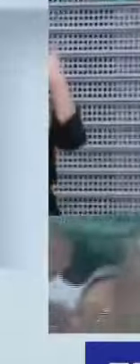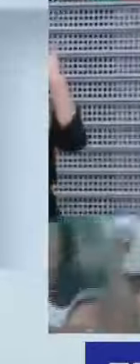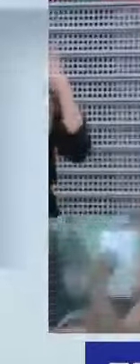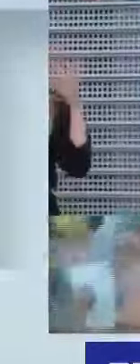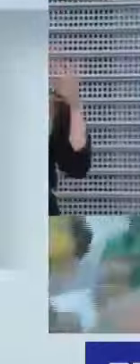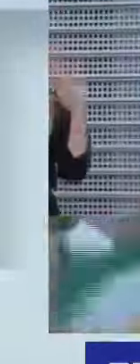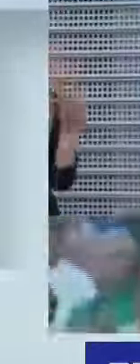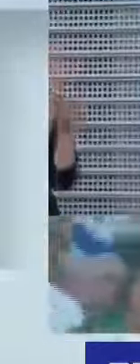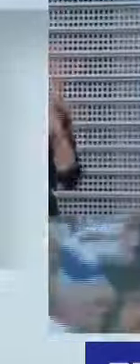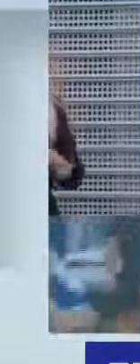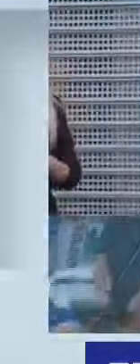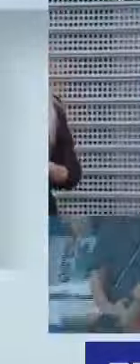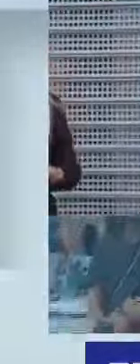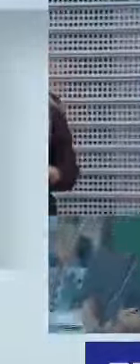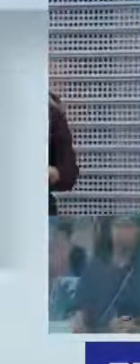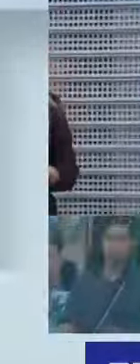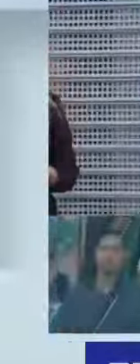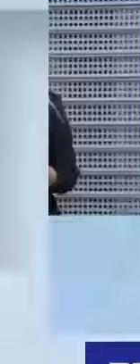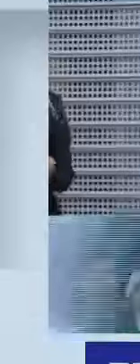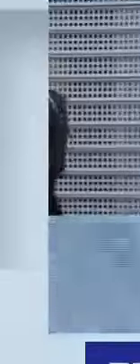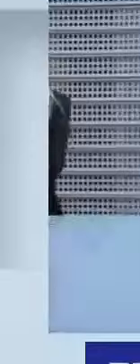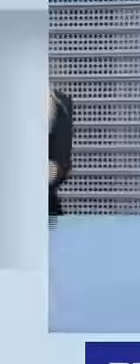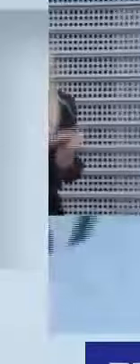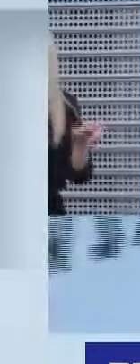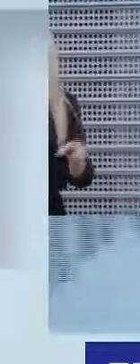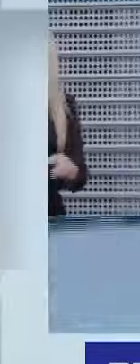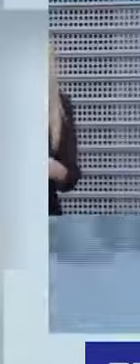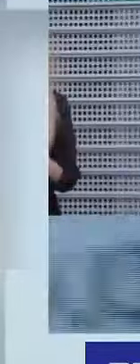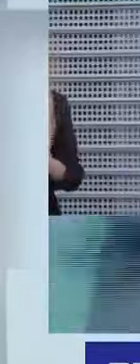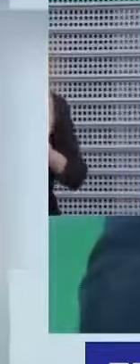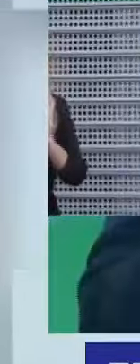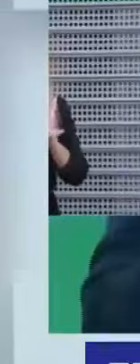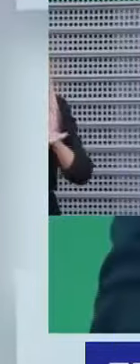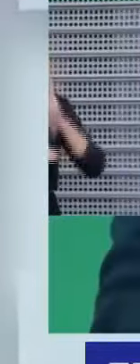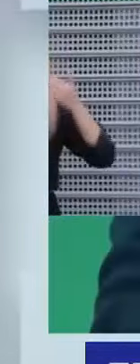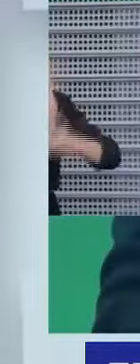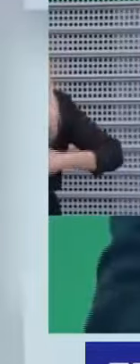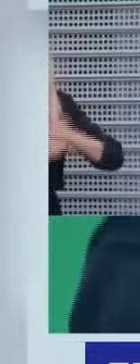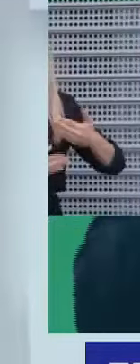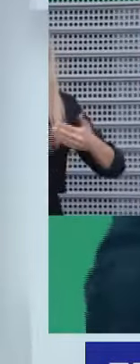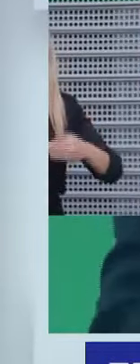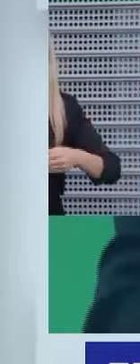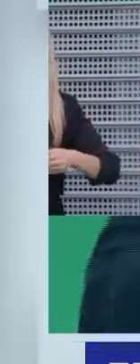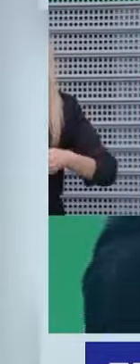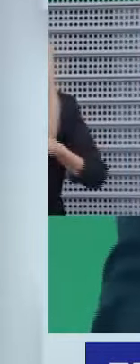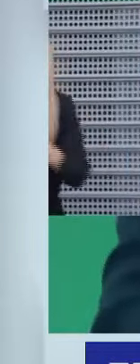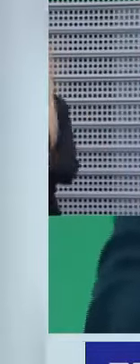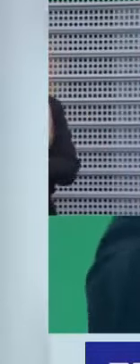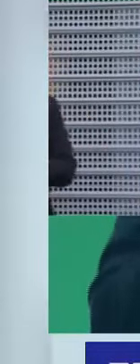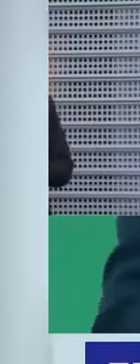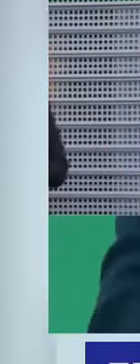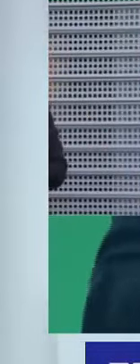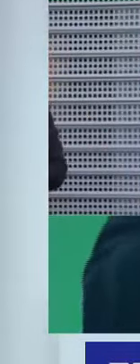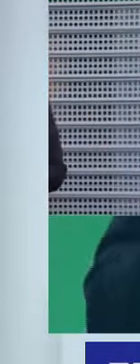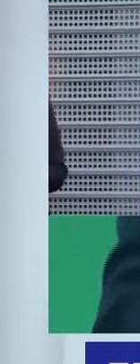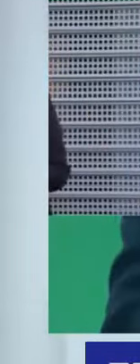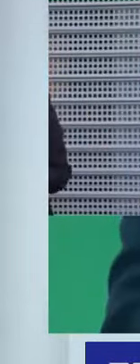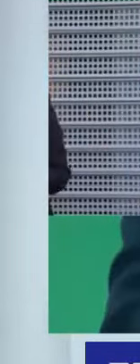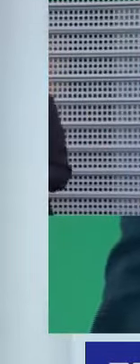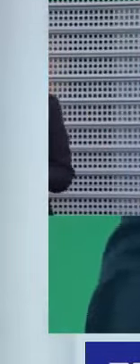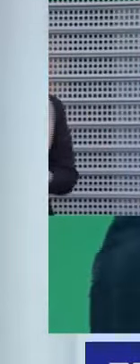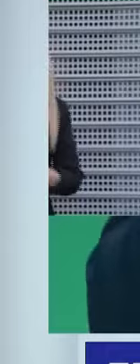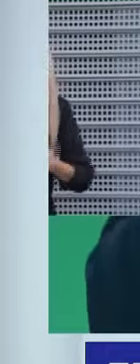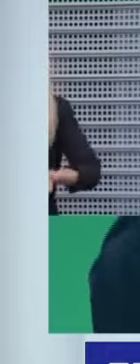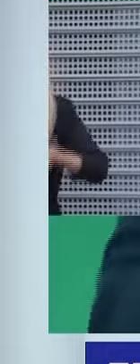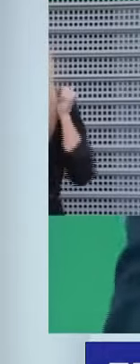Έχουμε διαδικασία Πολιτικό Συμβούλιο την επόμενη εβδομάδα και φυσικά Κεντρική Επιτροπή. Θέση μας είναι ότι την ενότητα, την κοινή πορεία την εξασφαλίζει επίσης